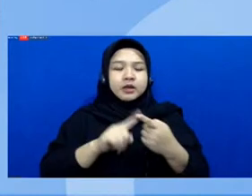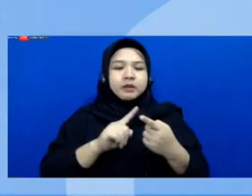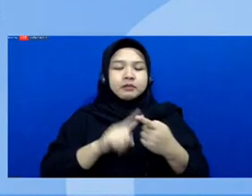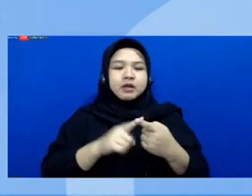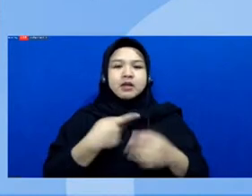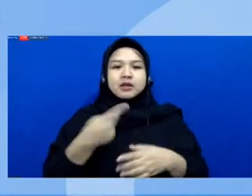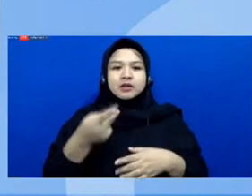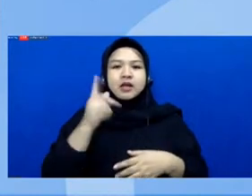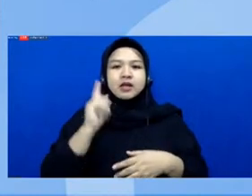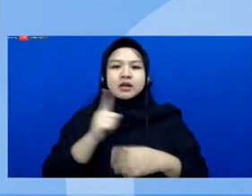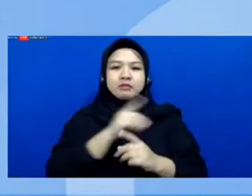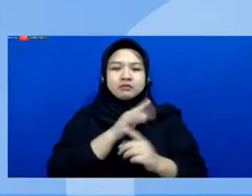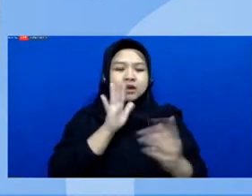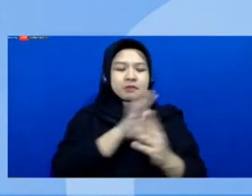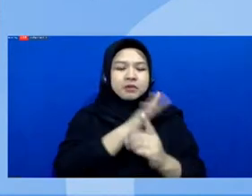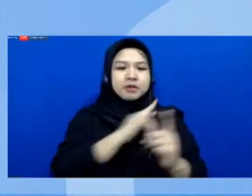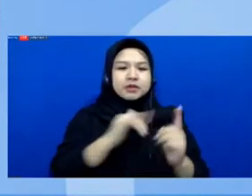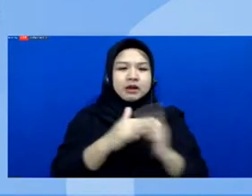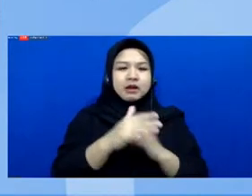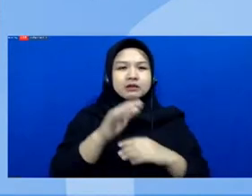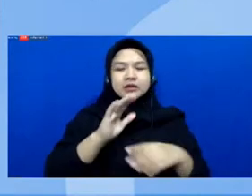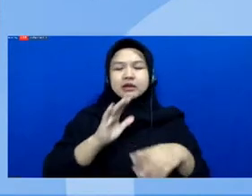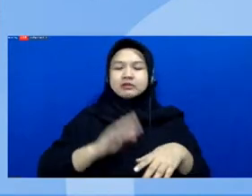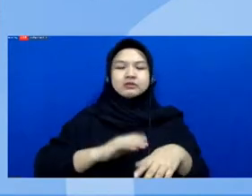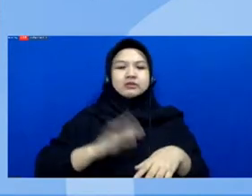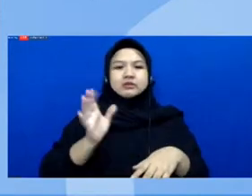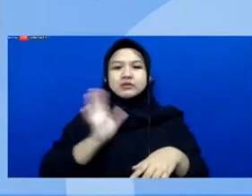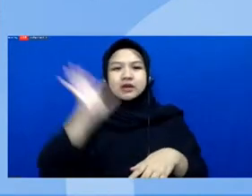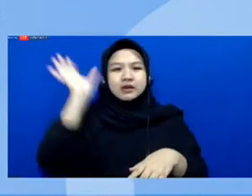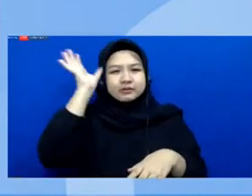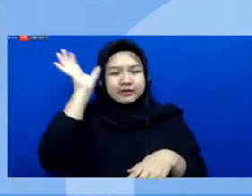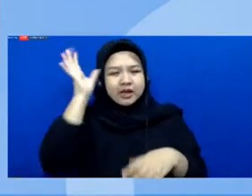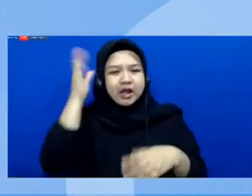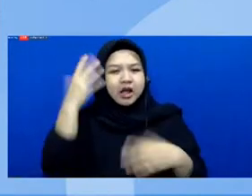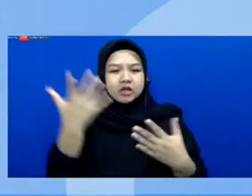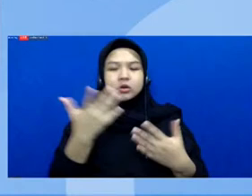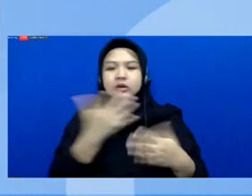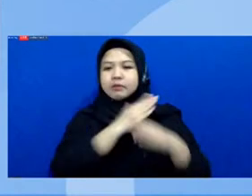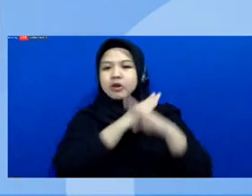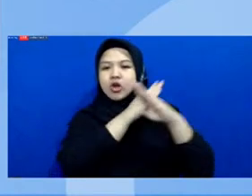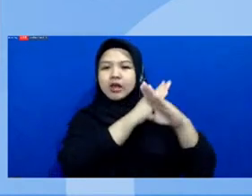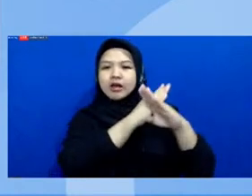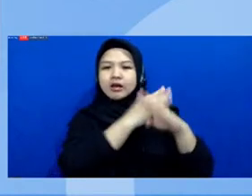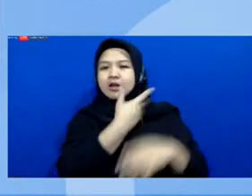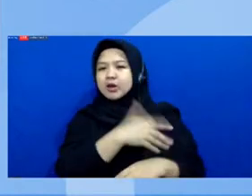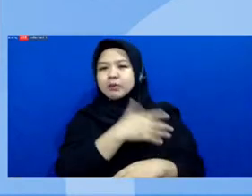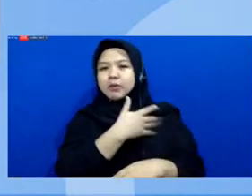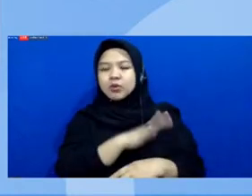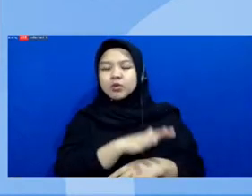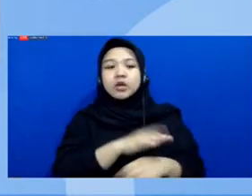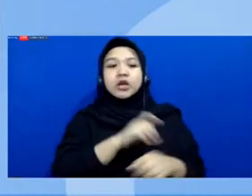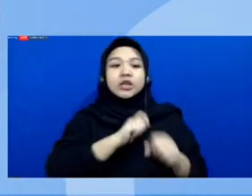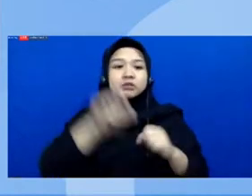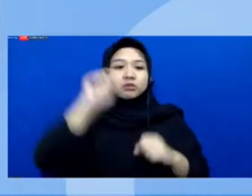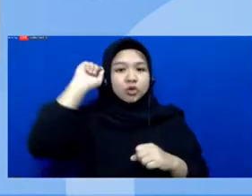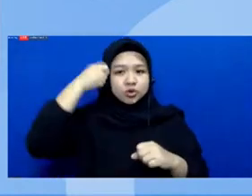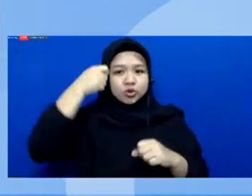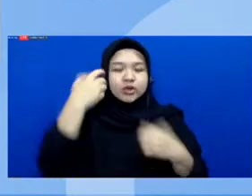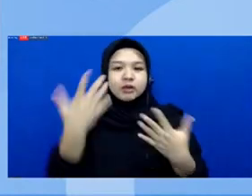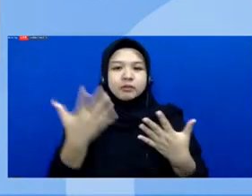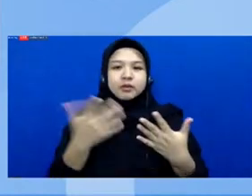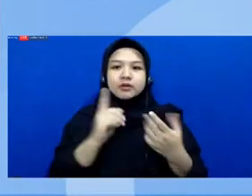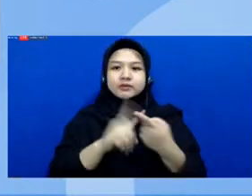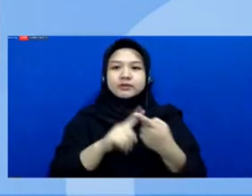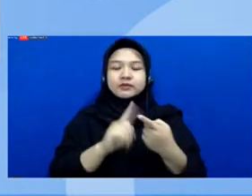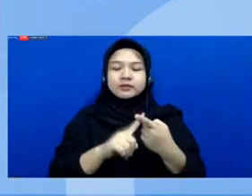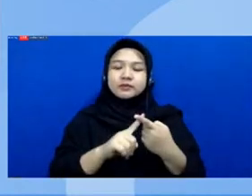menghadapi masyarakat yang either dia misunderstanding atau denial. Nah, ya, hal-hal apa saja yang membuat sulit? Satu tentunya adalah